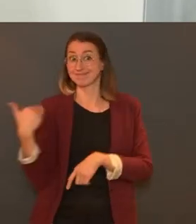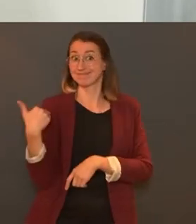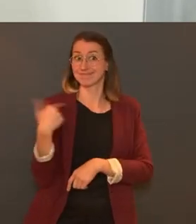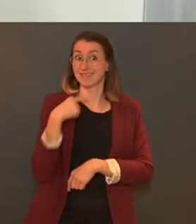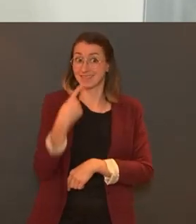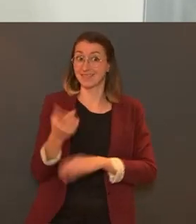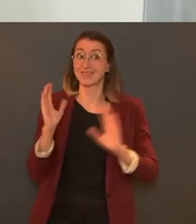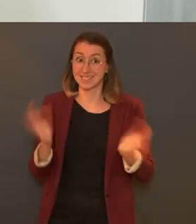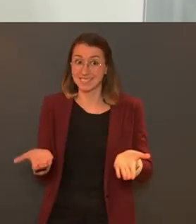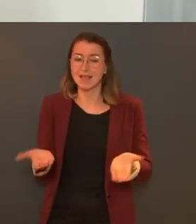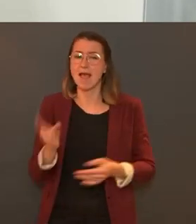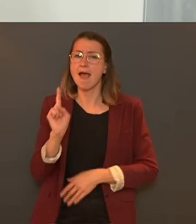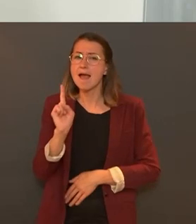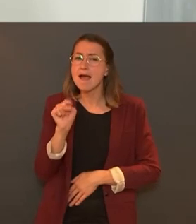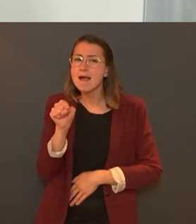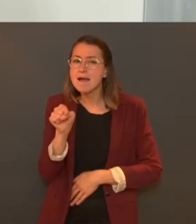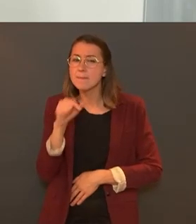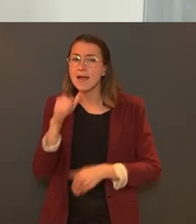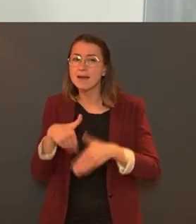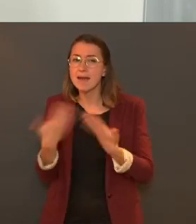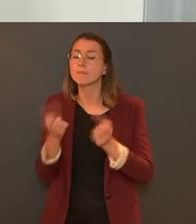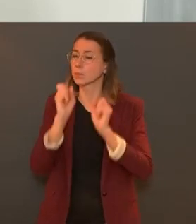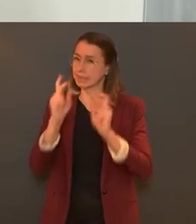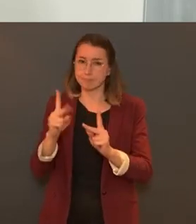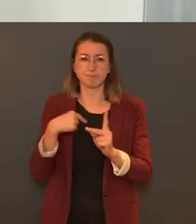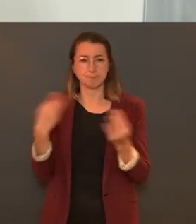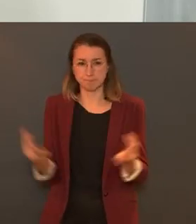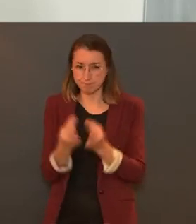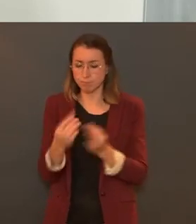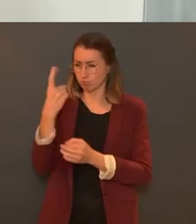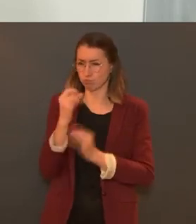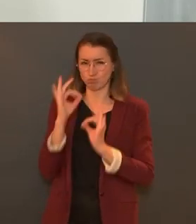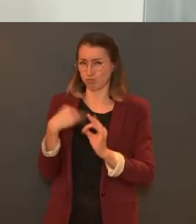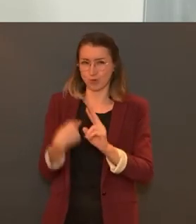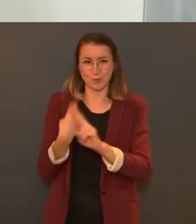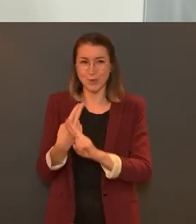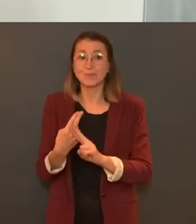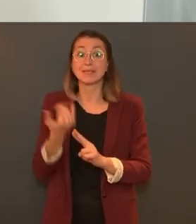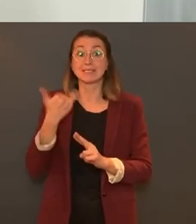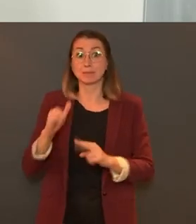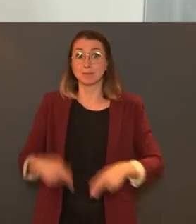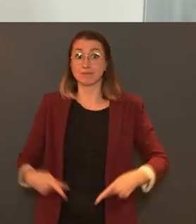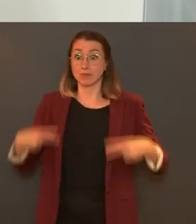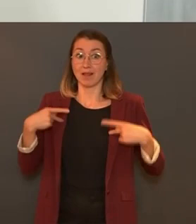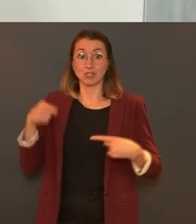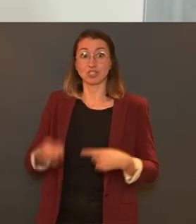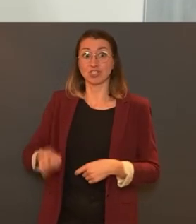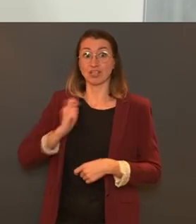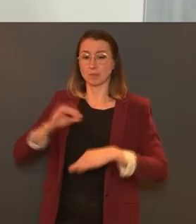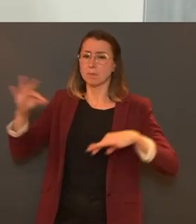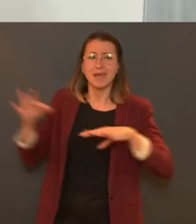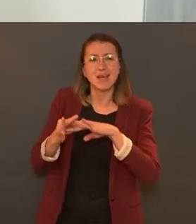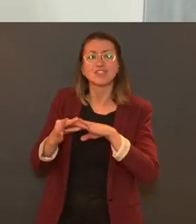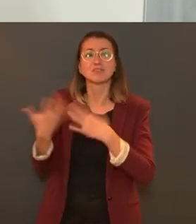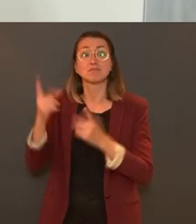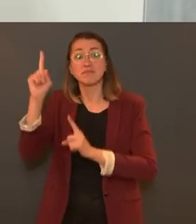ça n'est pas suffisamment clair. Pour tout ce qui est événement organisé par un professionnel, un mariage, une fête d'anniversaire, n'importe